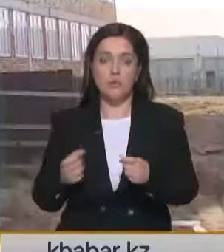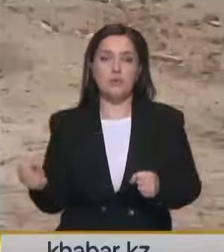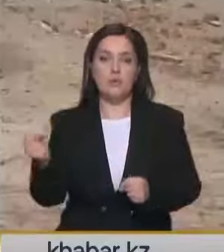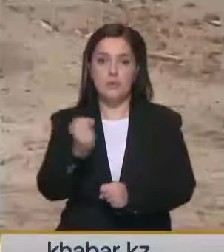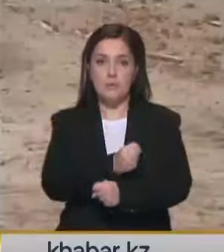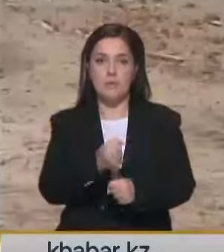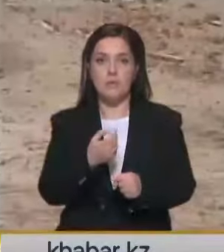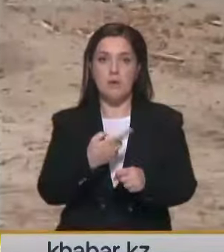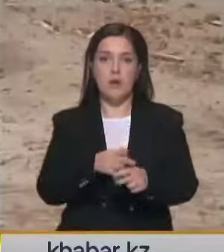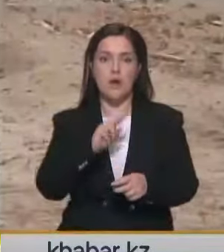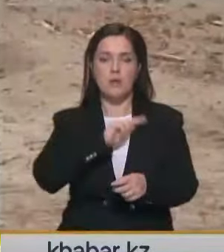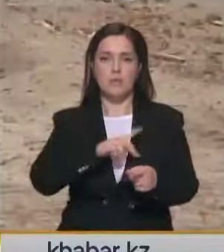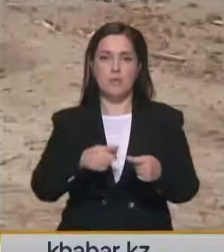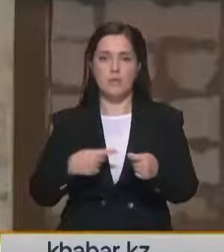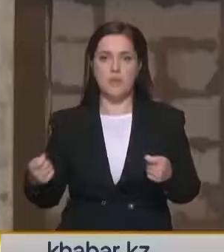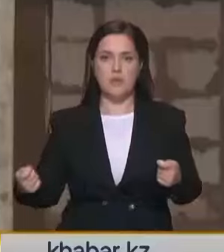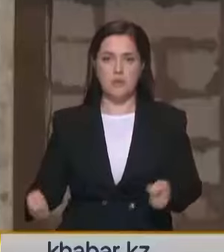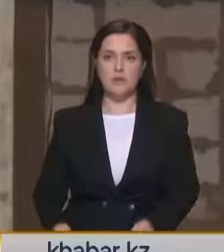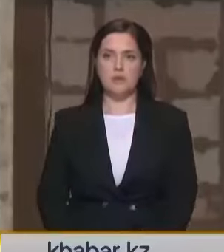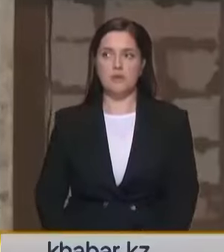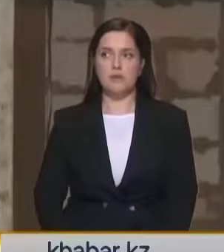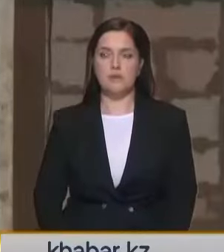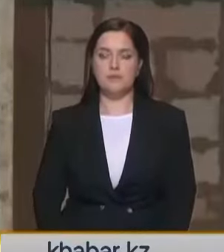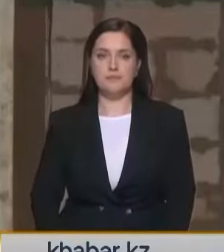работа продвигается медленно.